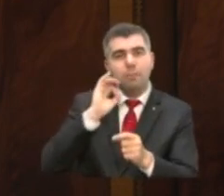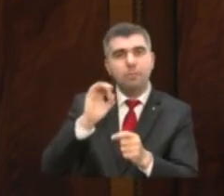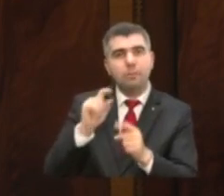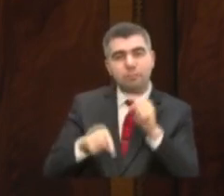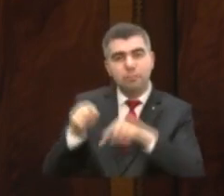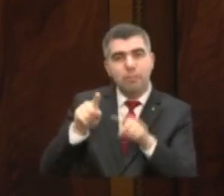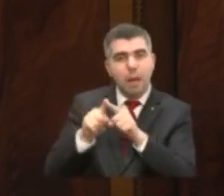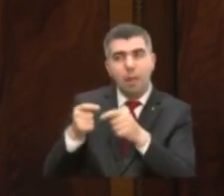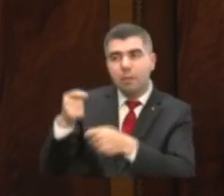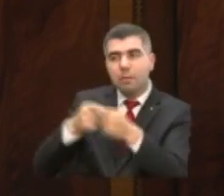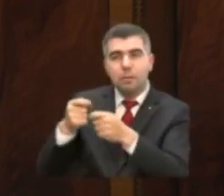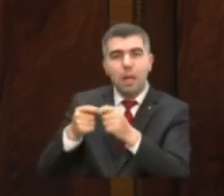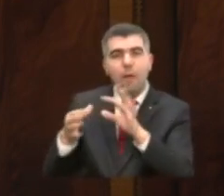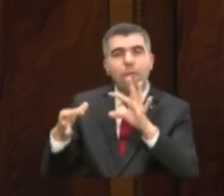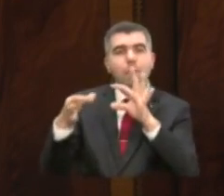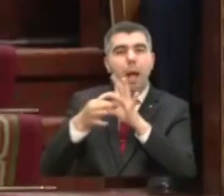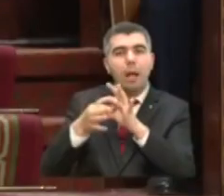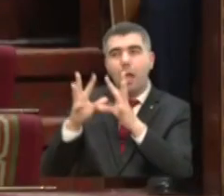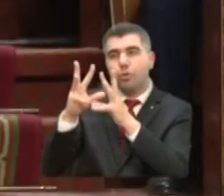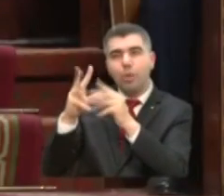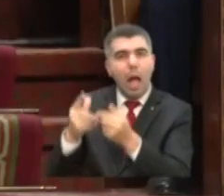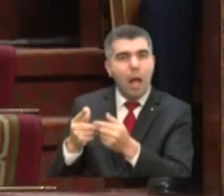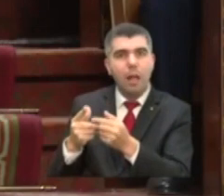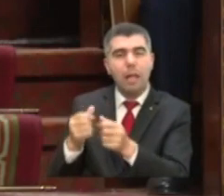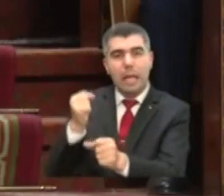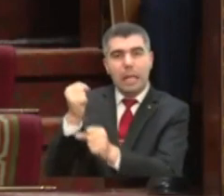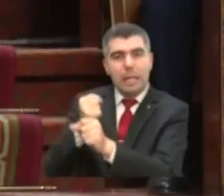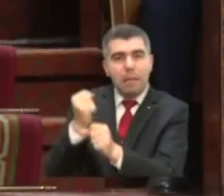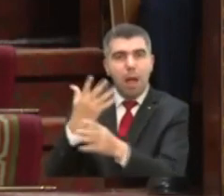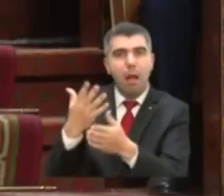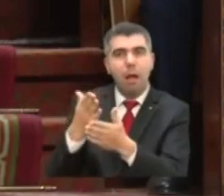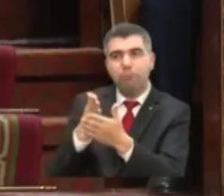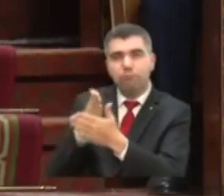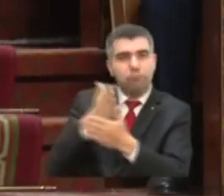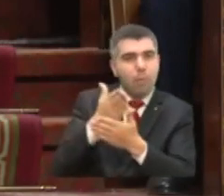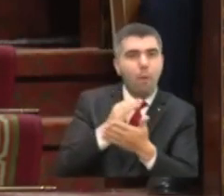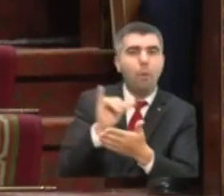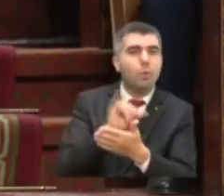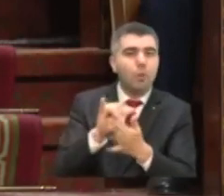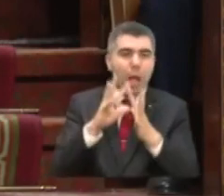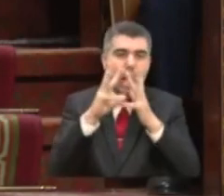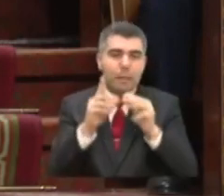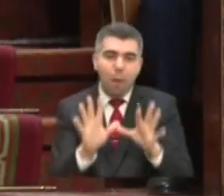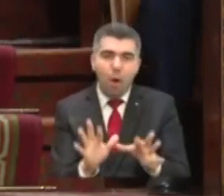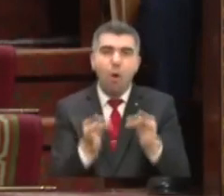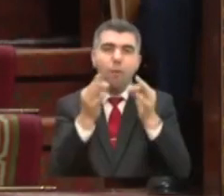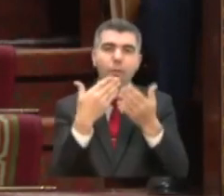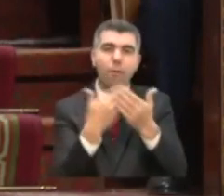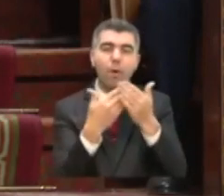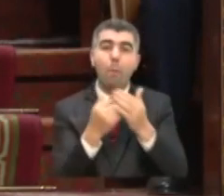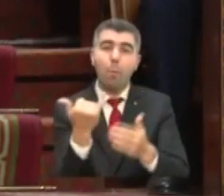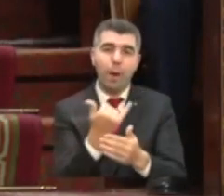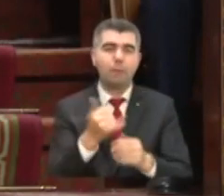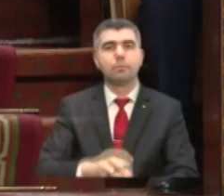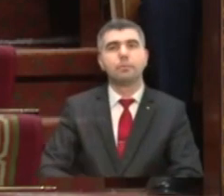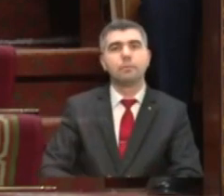الرقم ديال المعاملات ديالهم، نسبة التأطير ديالهم، المردودية ديال المشاريع ديالهم في الاقتصاد الوطني. بغينا نعرفوا حصيلة والتقييم ديال هذا الورش المهم.